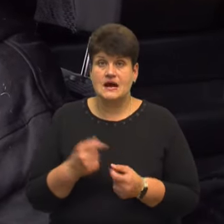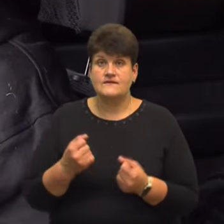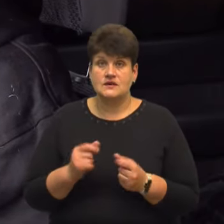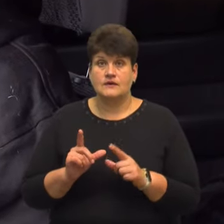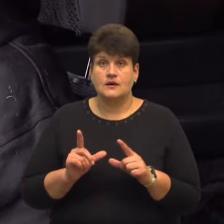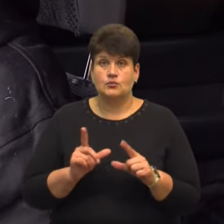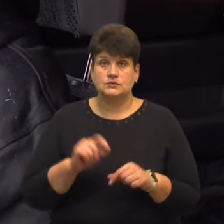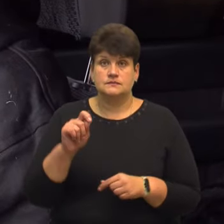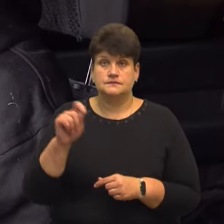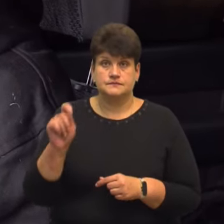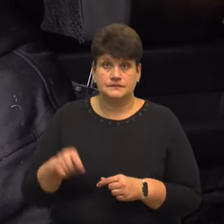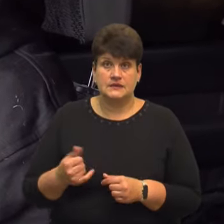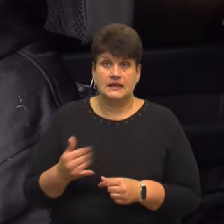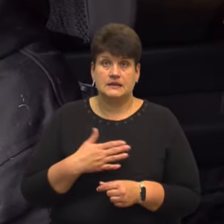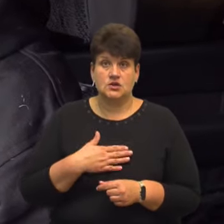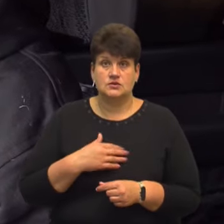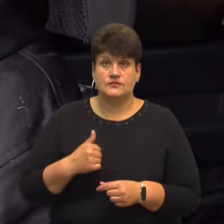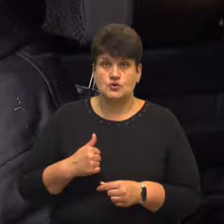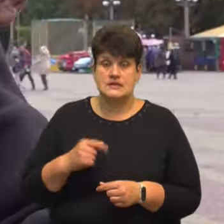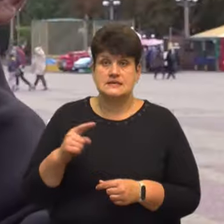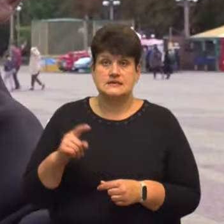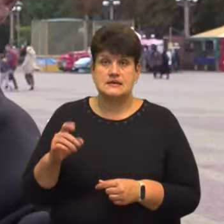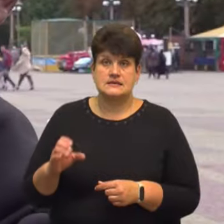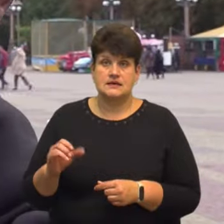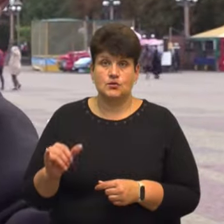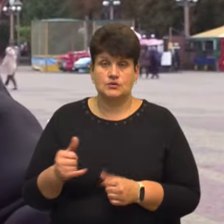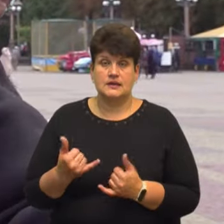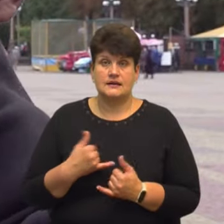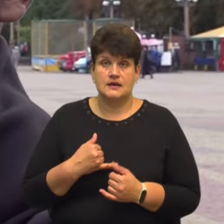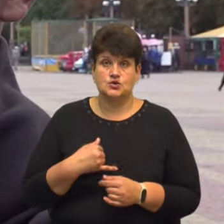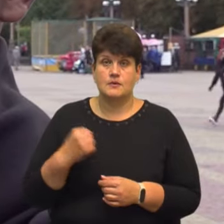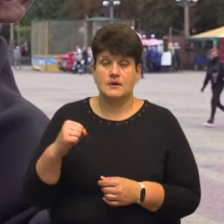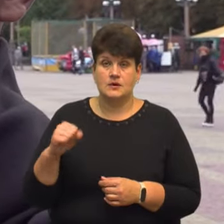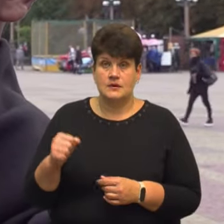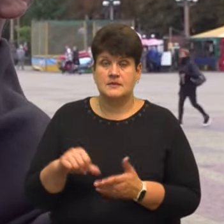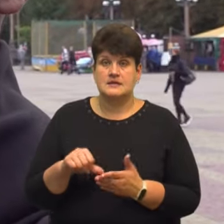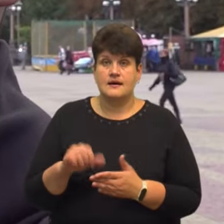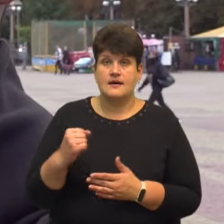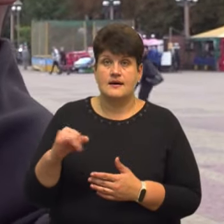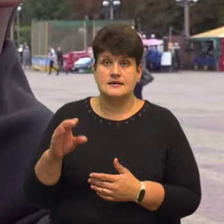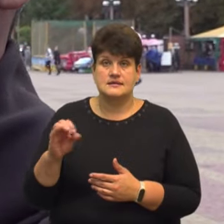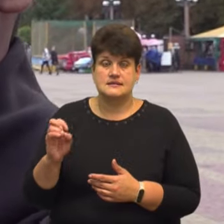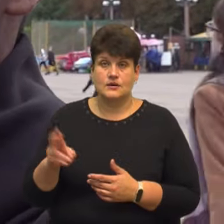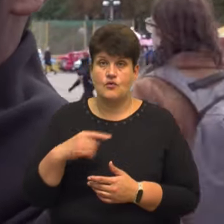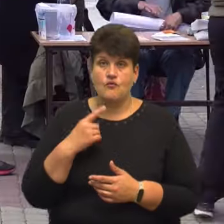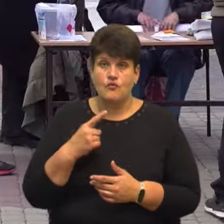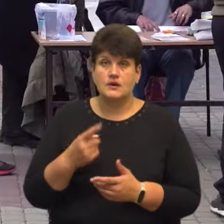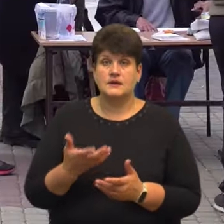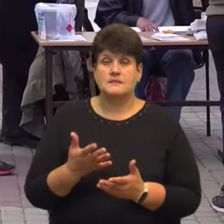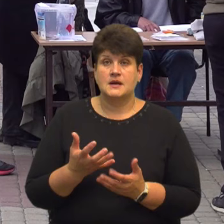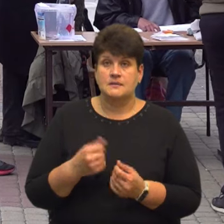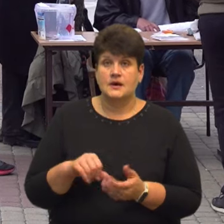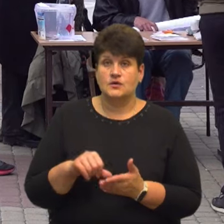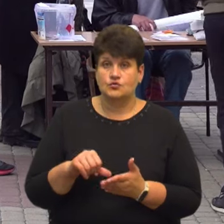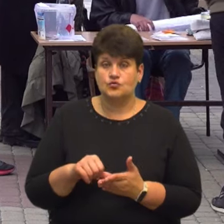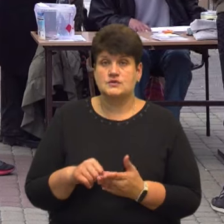передову для наших воїнів на ЗСУ для нашої Перемоги представник аск з Індії кауші кумар каже бере участь у панельній